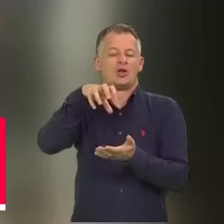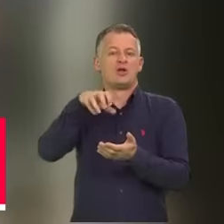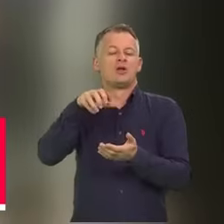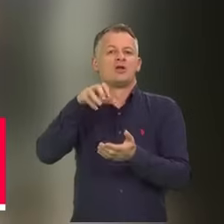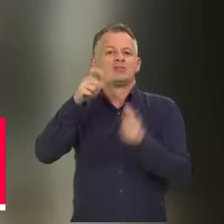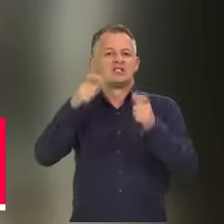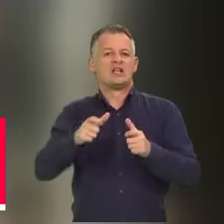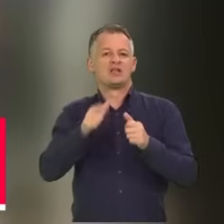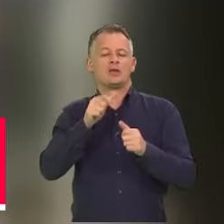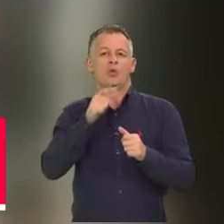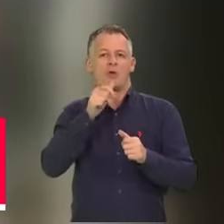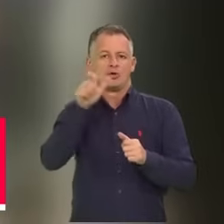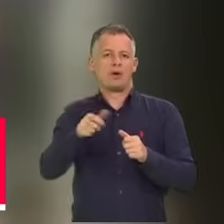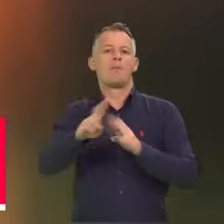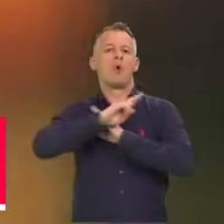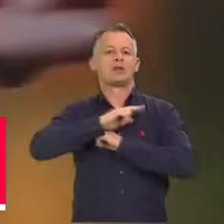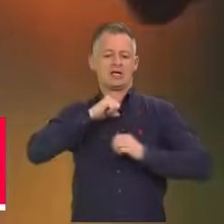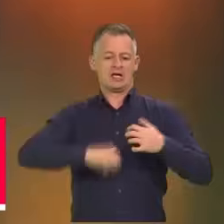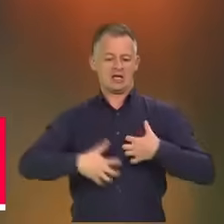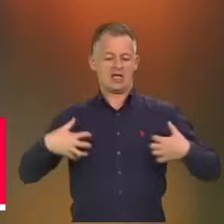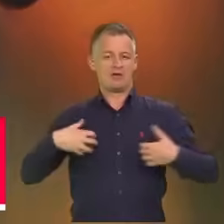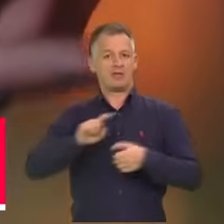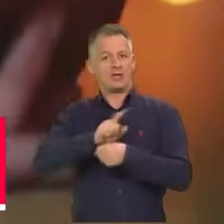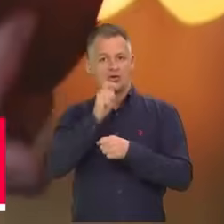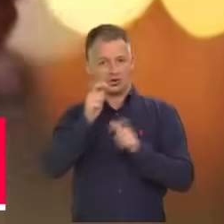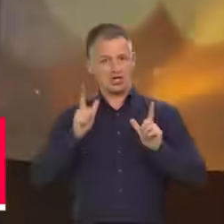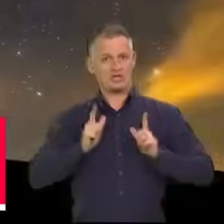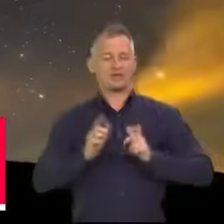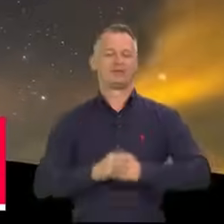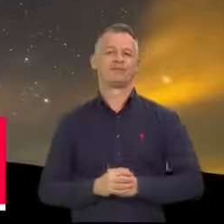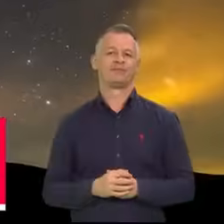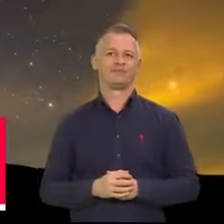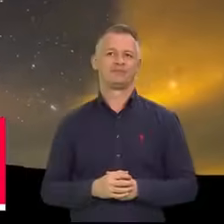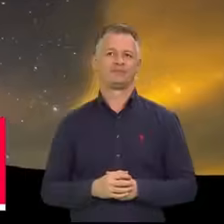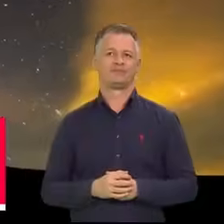cadavre. Întreaga poveste după o scurtă pauză de publicitate. Rămâneți cu noi, vă aștept!